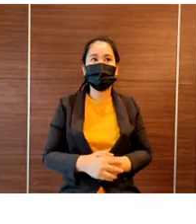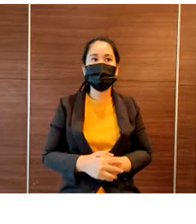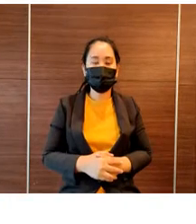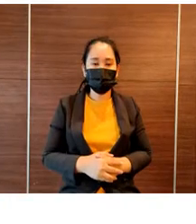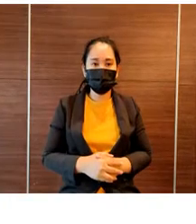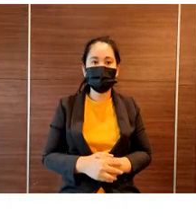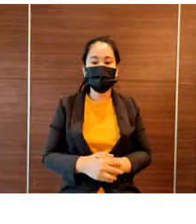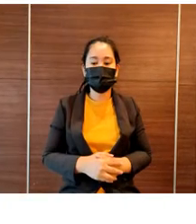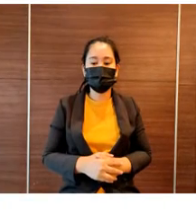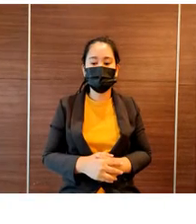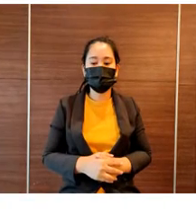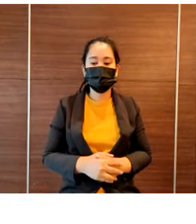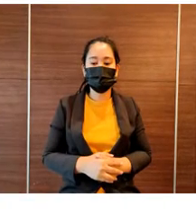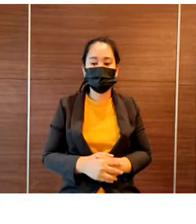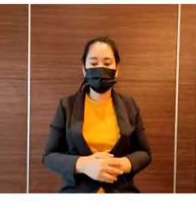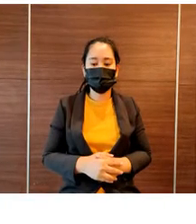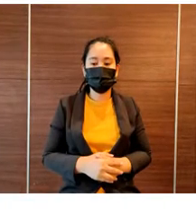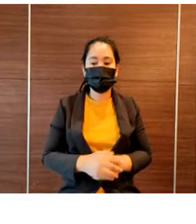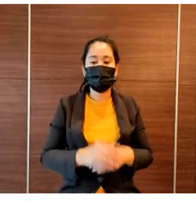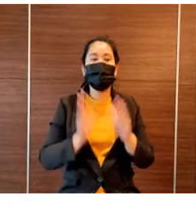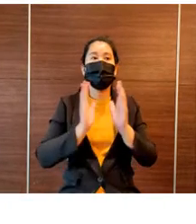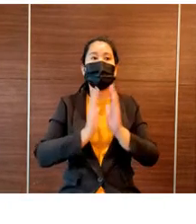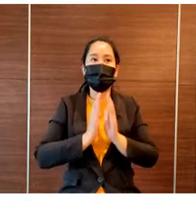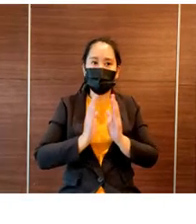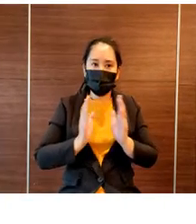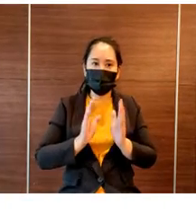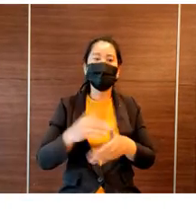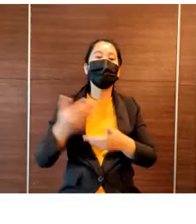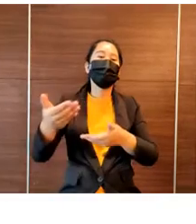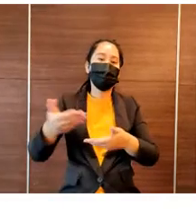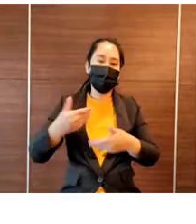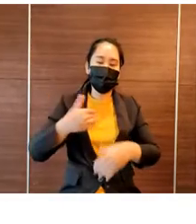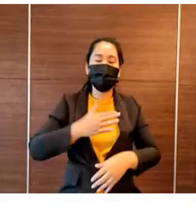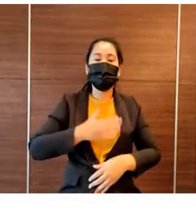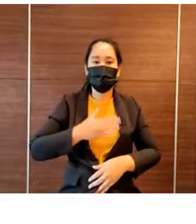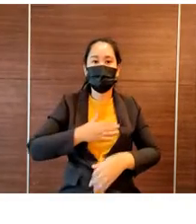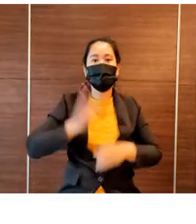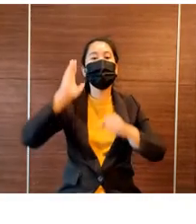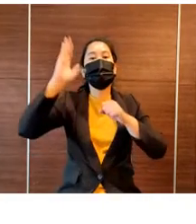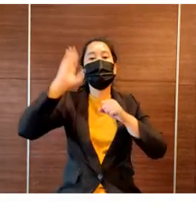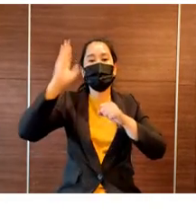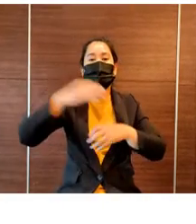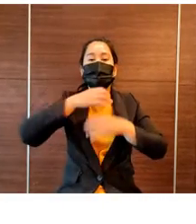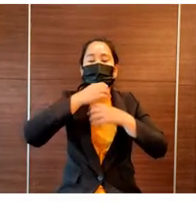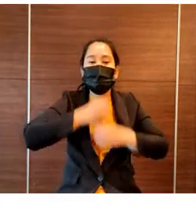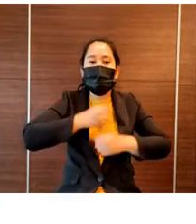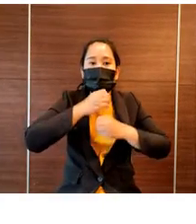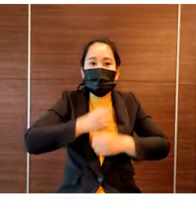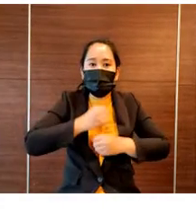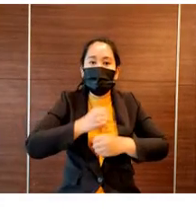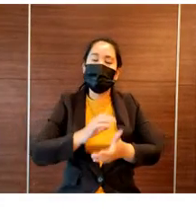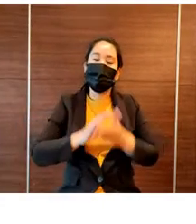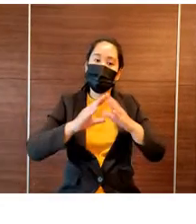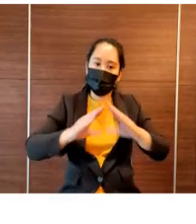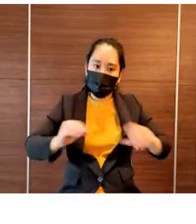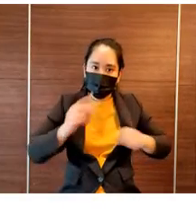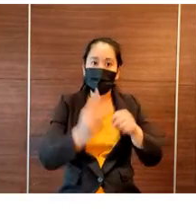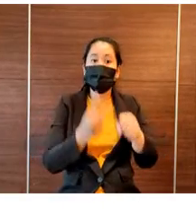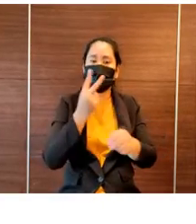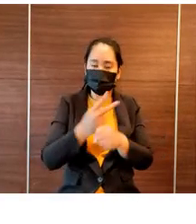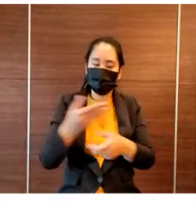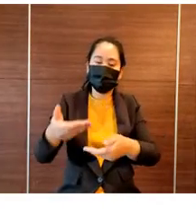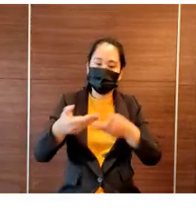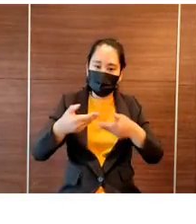ครับก็ต้องขอขอบคุณครับที่เชิญคนแก่ๆคนหนึ่งนะครับนะซึ่งเลี้ยววงการเนี่ยไปประมาณ2ปีแล้วนะครับมาคุยให้พว